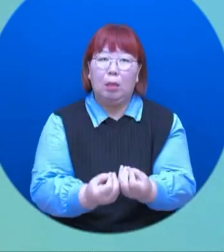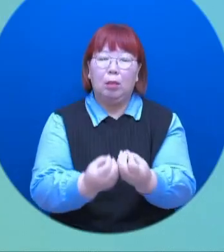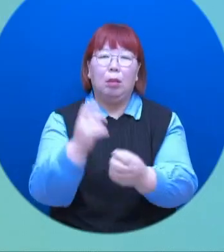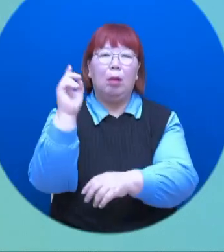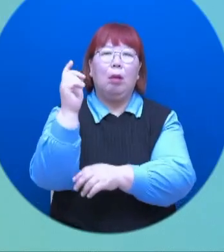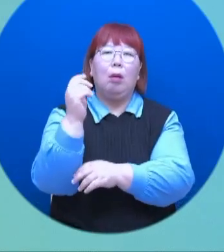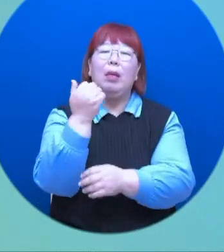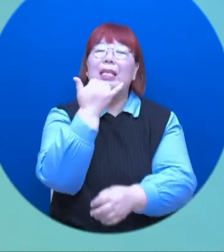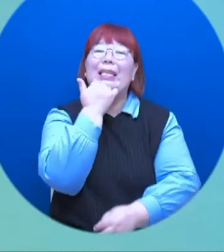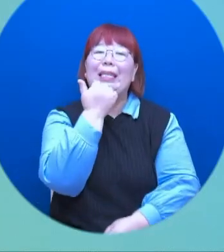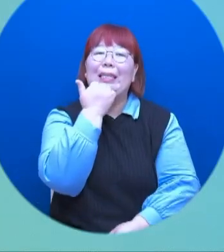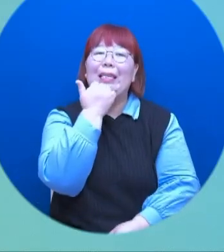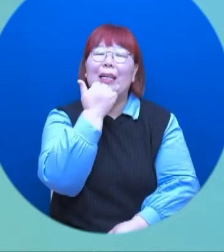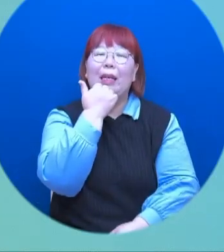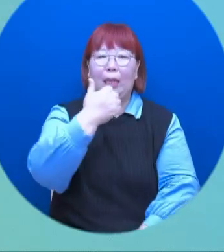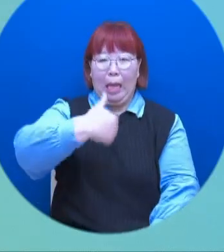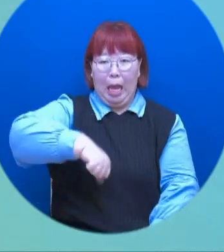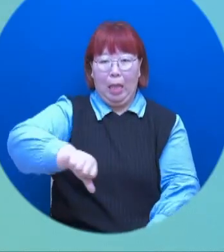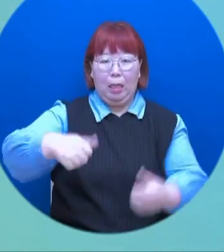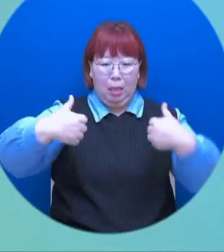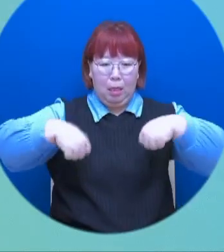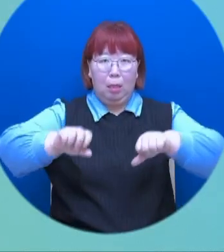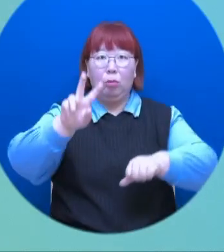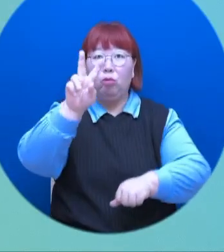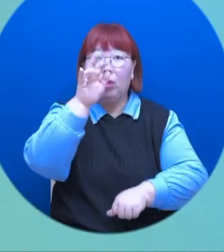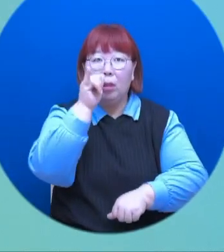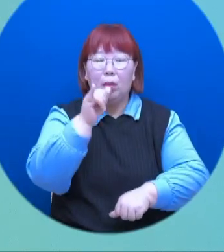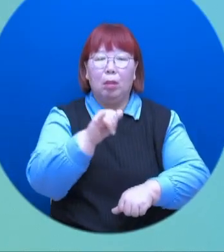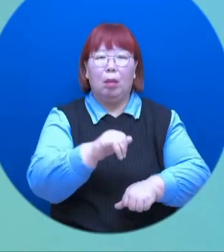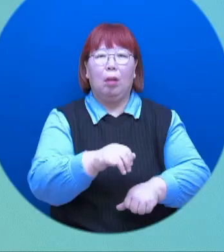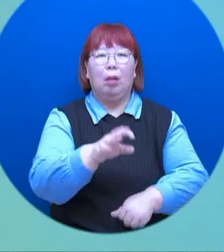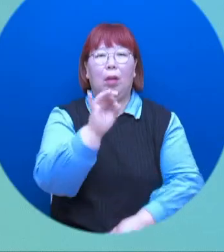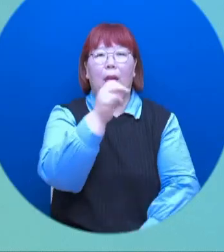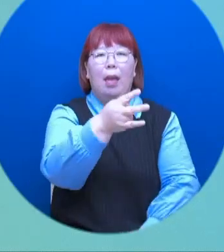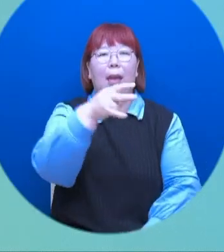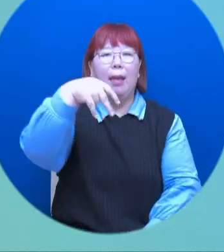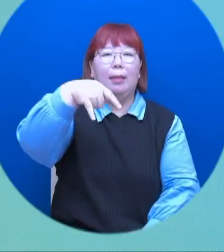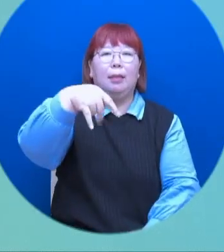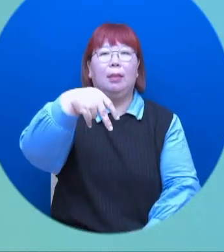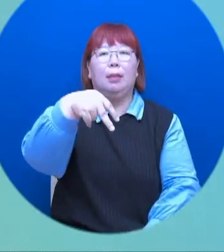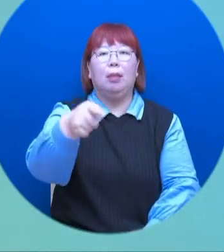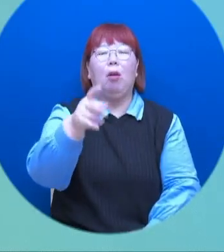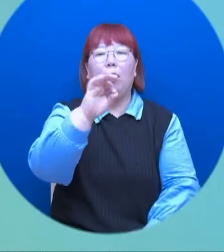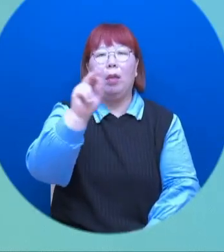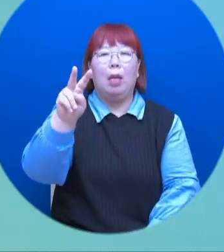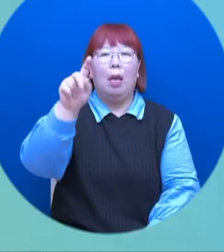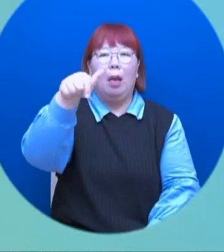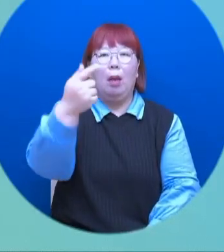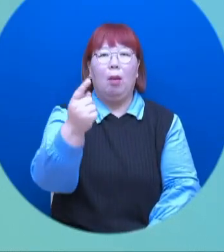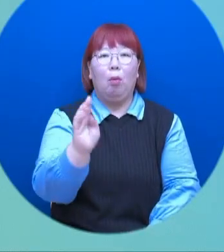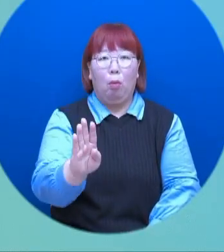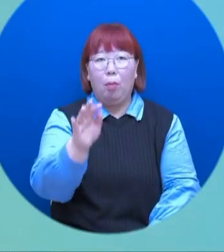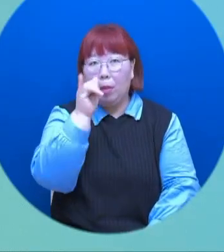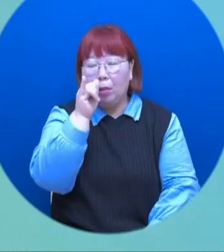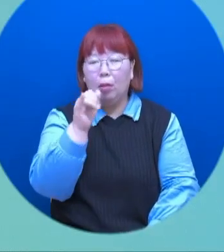있잖아요. 쌍둥이. 에서와 야곱입니다. 이 야곱에게는 12아들이